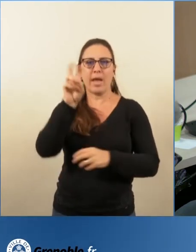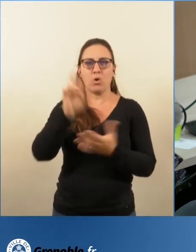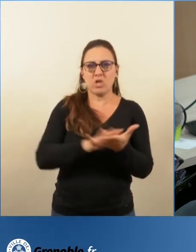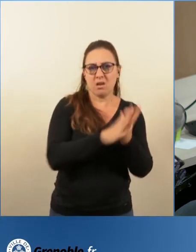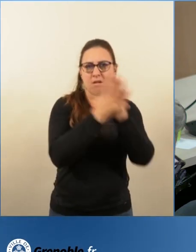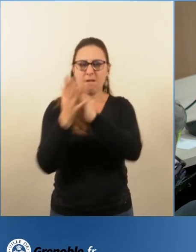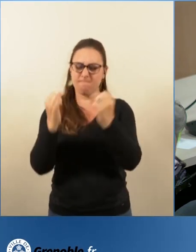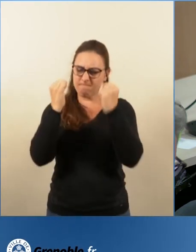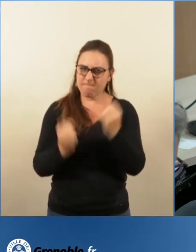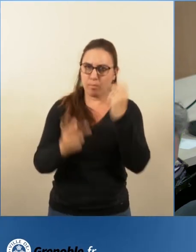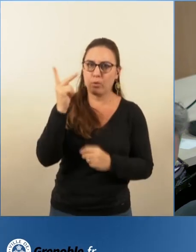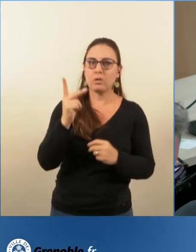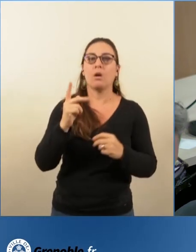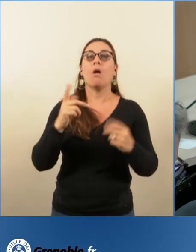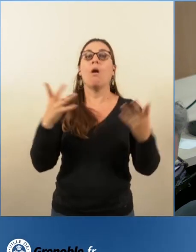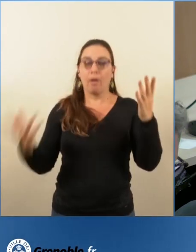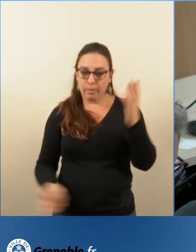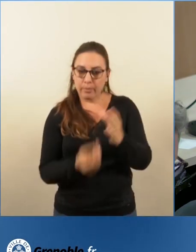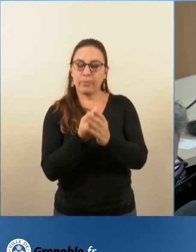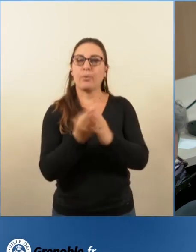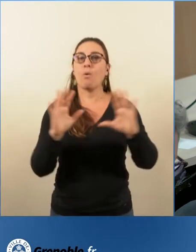dans la justice sociale